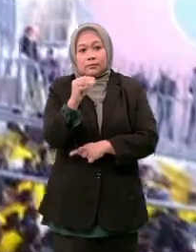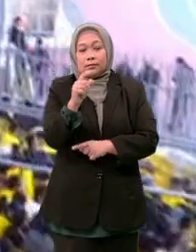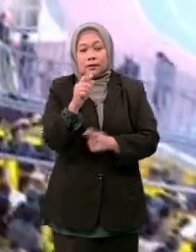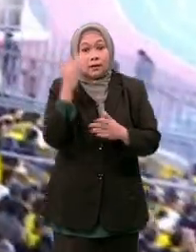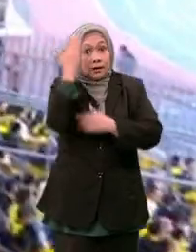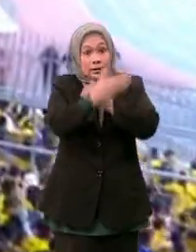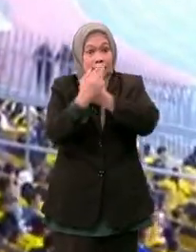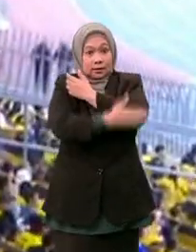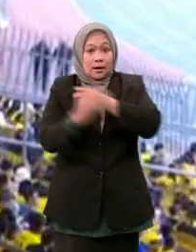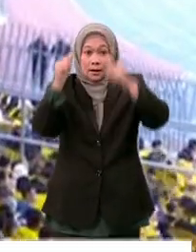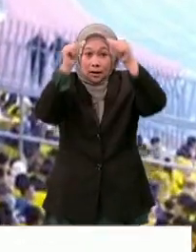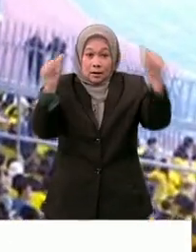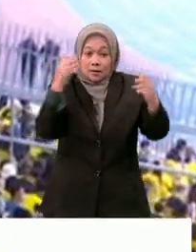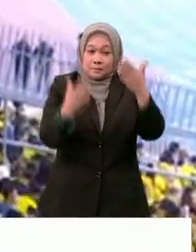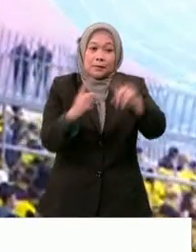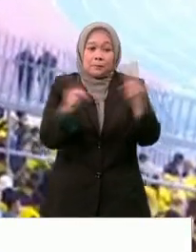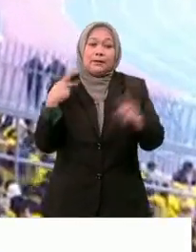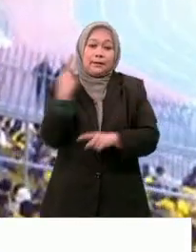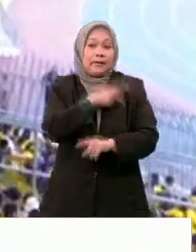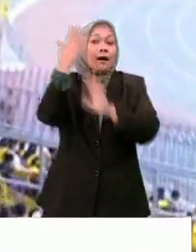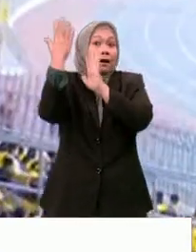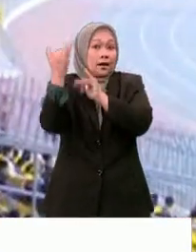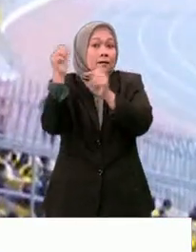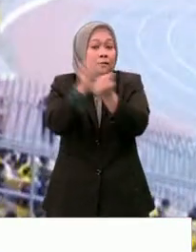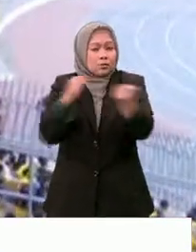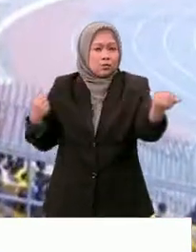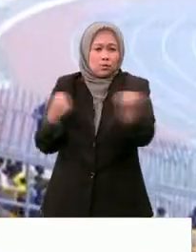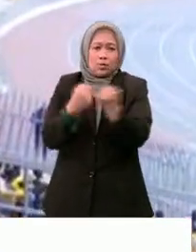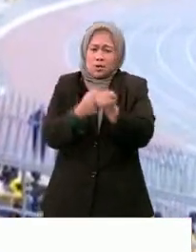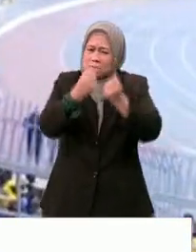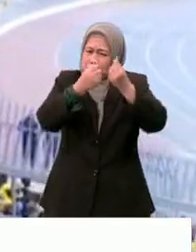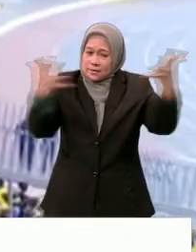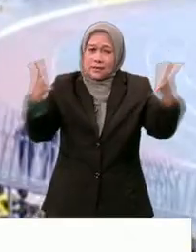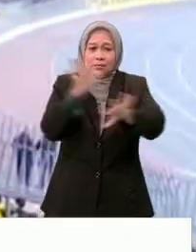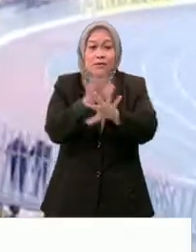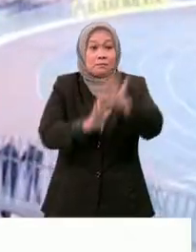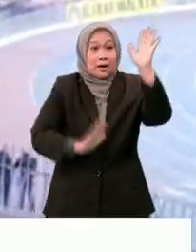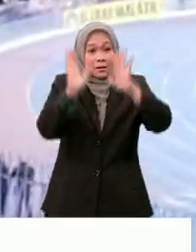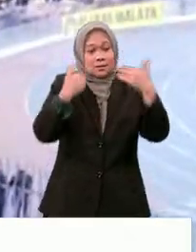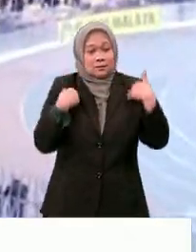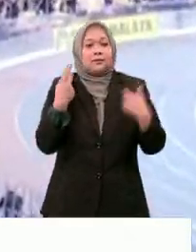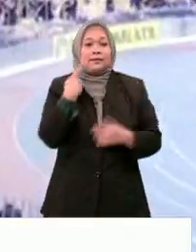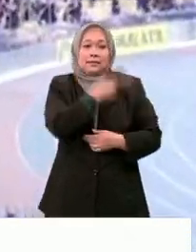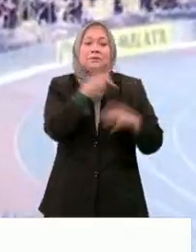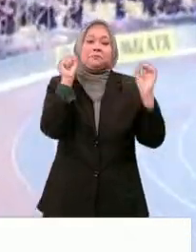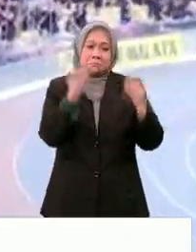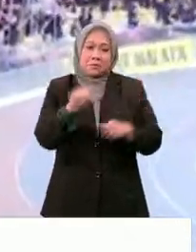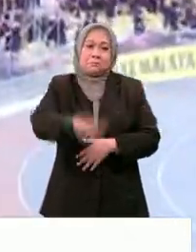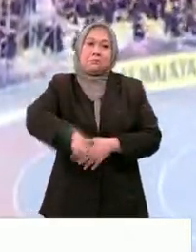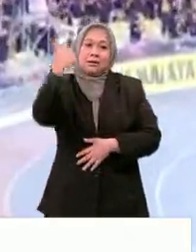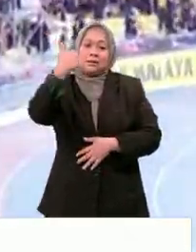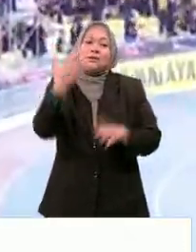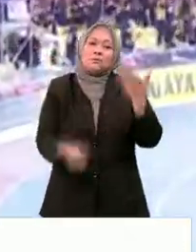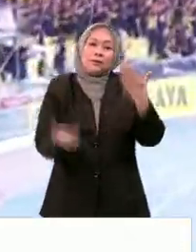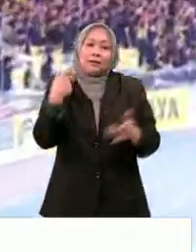Arab bukan tidak begitu baik. Namun kita mengharapkan sebenarnya dengan sokongan puluhan ribu penyokong disertai dengan Asia dan dengan sokongan padu